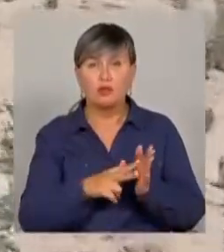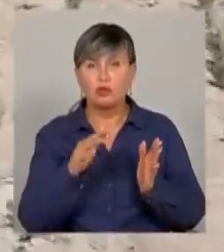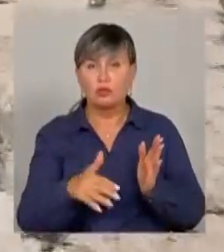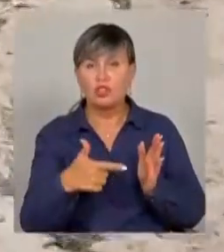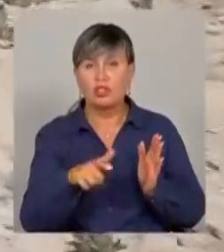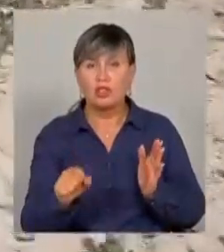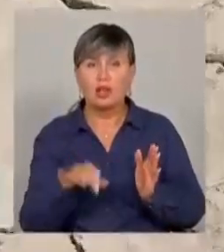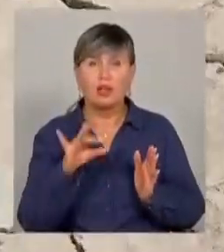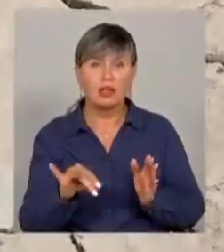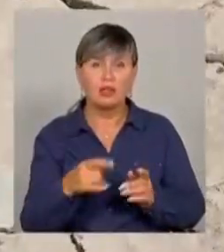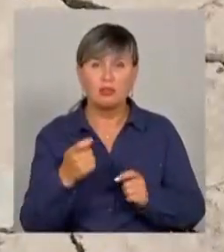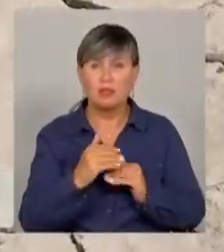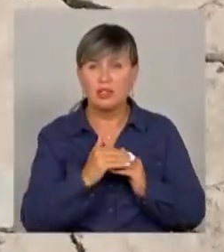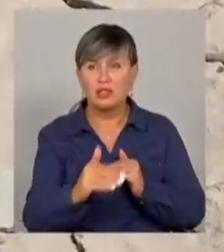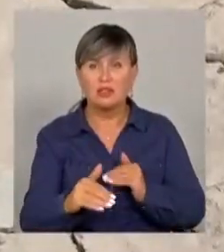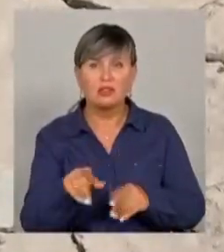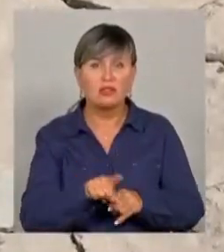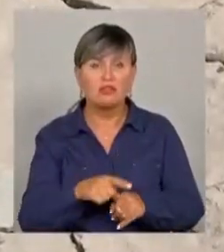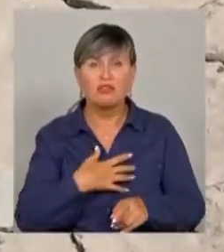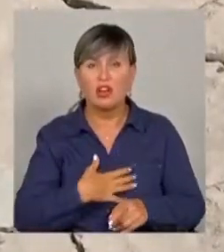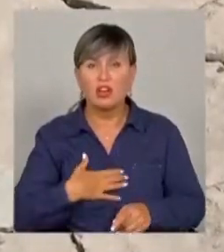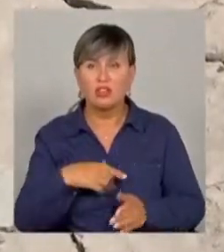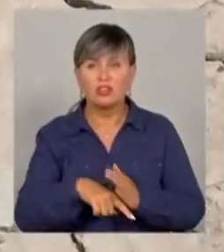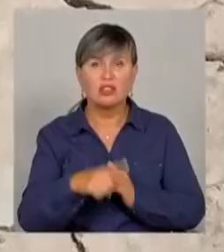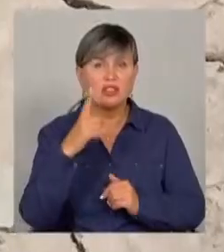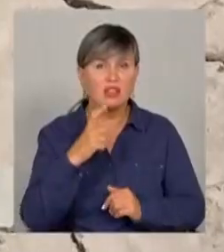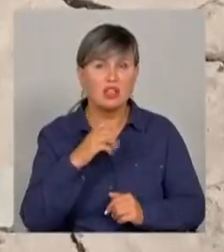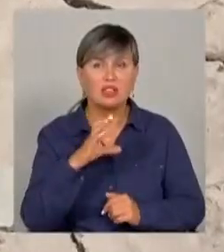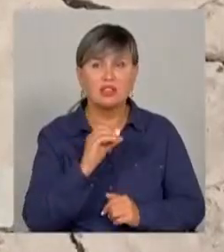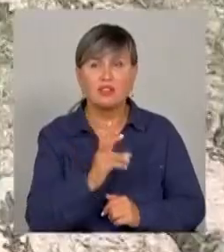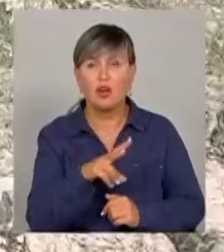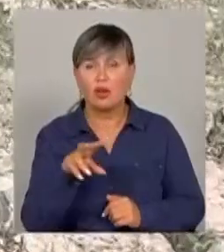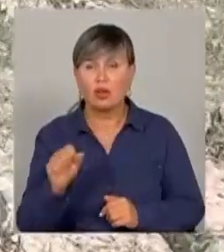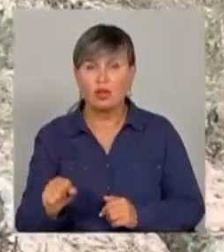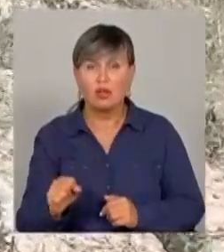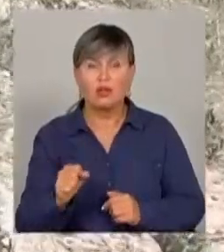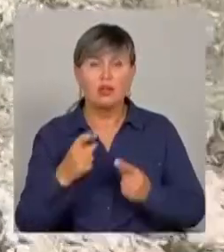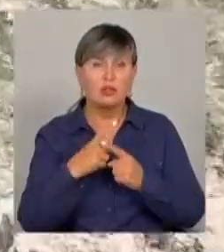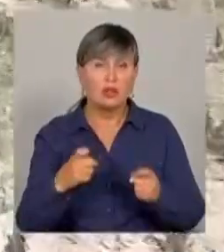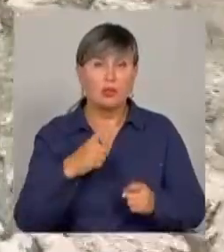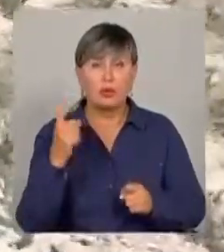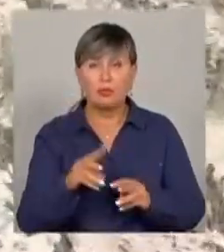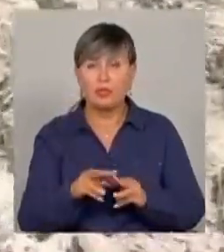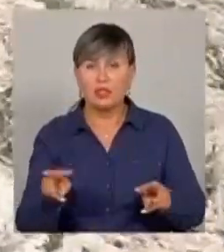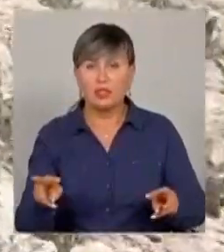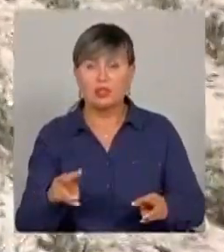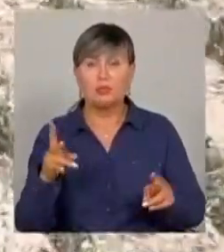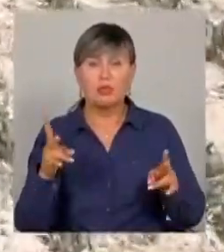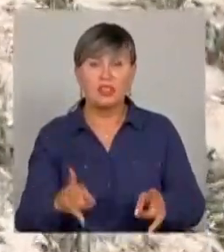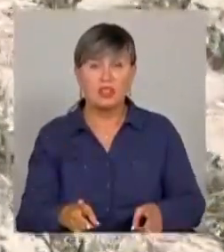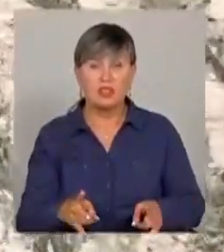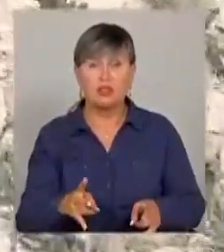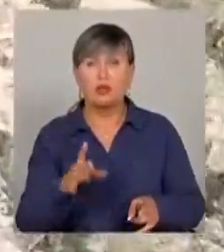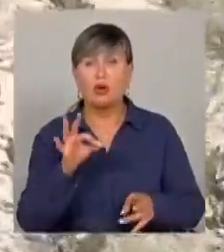том числе посевы такой социально значимой культуры, как сахарная свекла. Как заявил премьер-министр Алихан Смаилов, пострадавшим